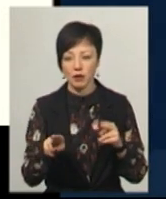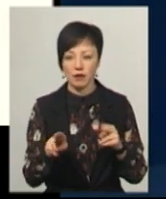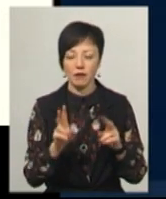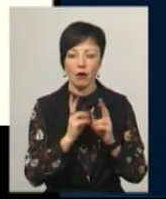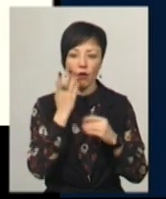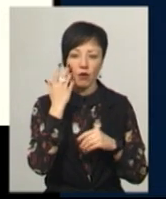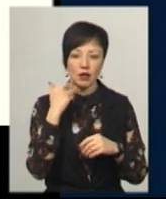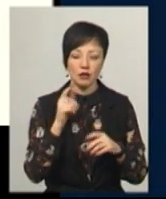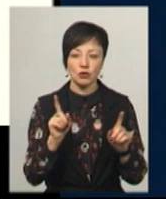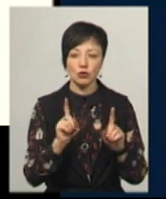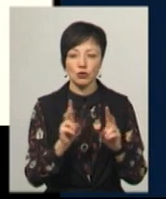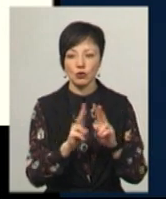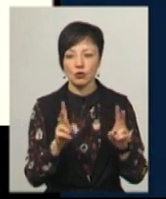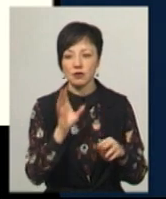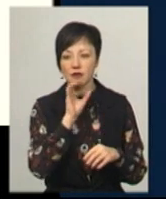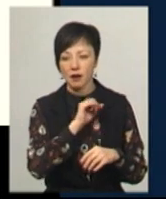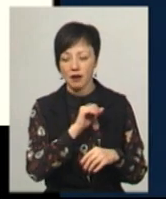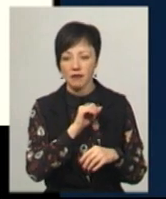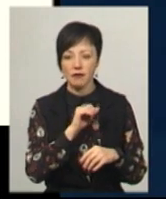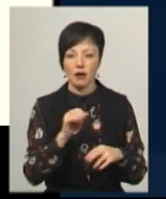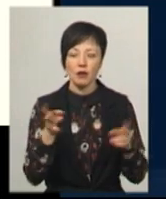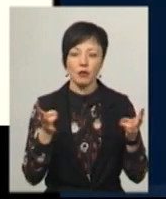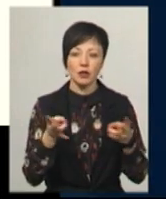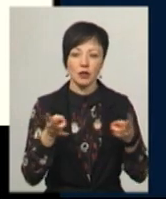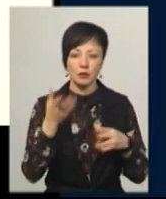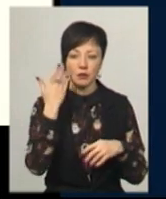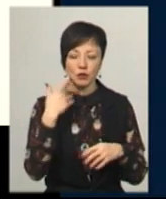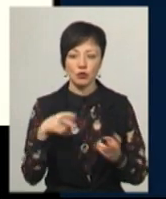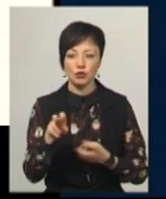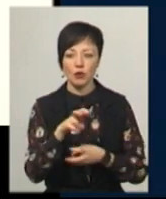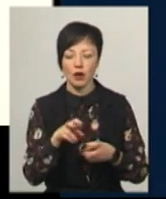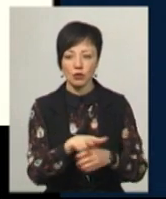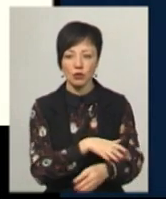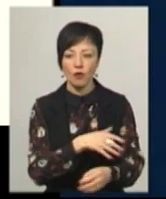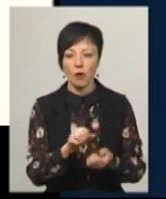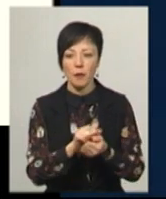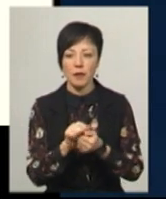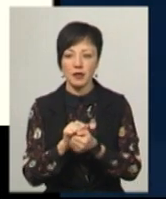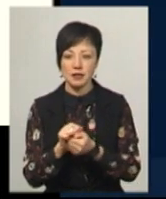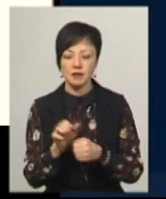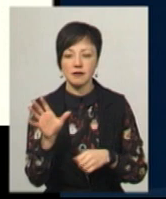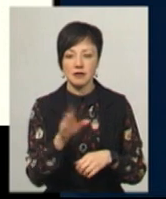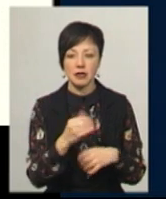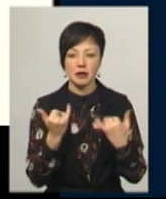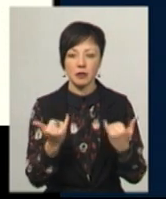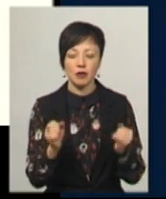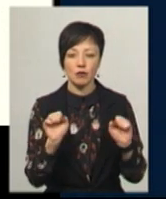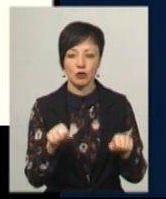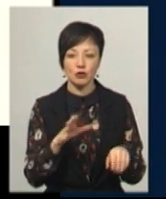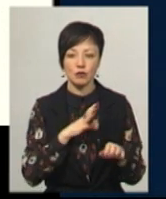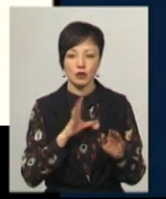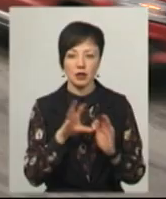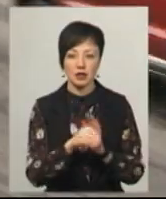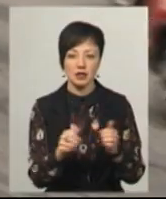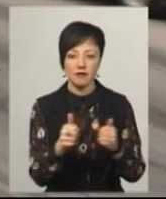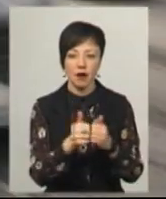коли щось хтось вкрав, коли потрібно шукати довго папірці. Все тепер може бути з